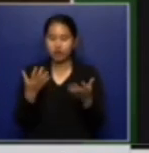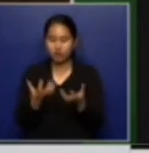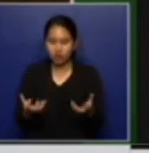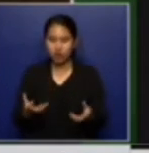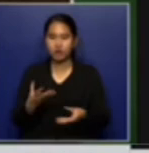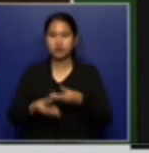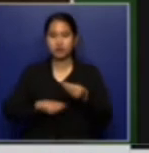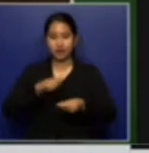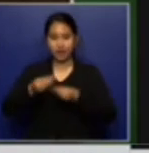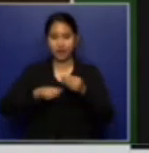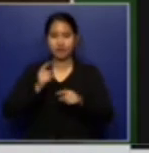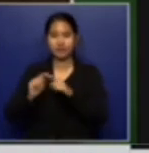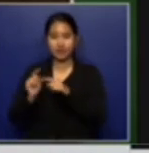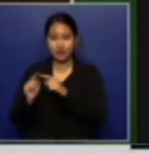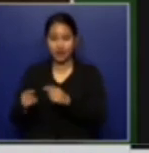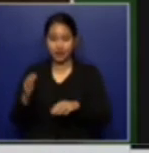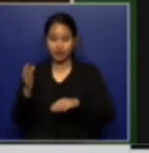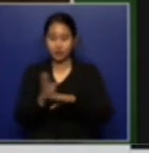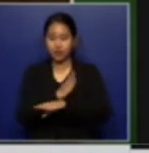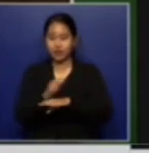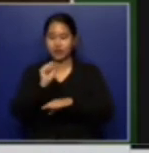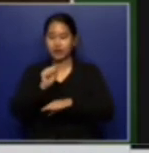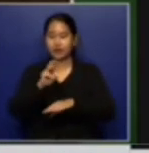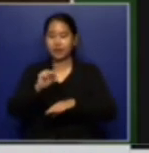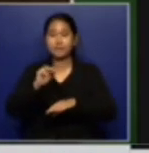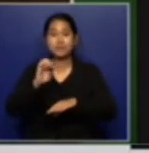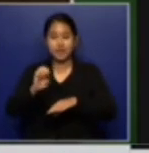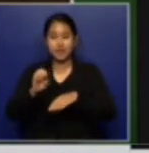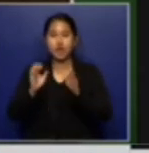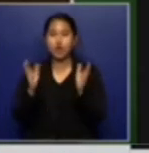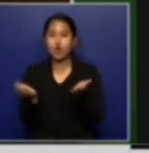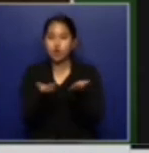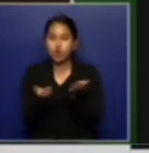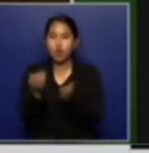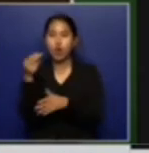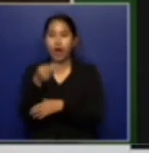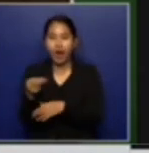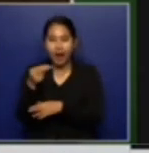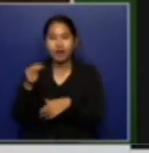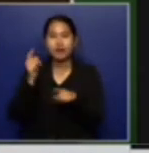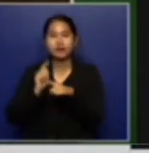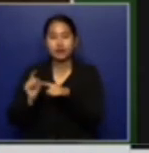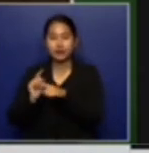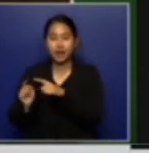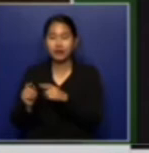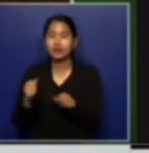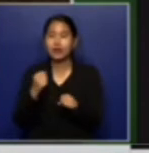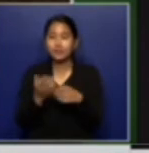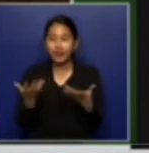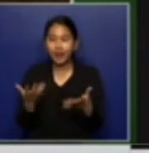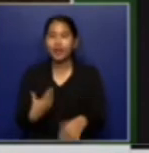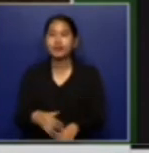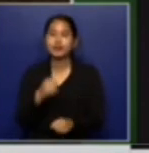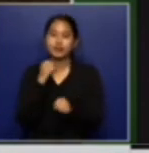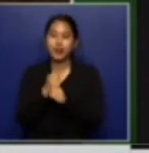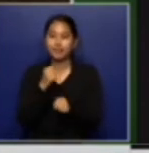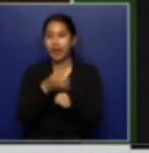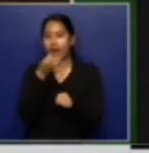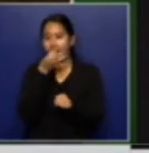SME ภาค SME ทำให้ลูกหลานของชาวบ้านเนี่ยท่านประธานสามารถมีงานทำตล